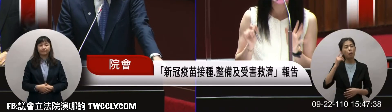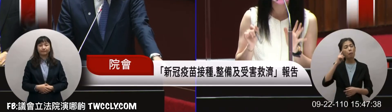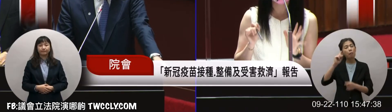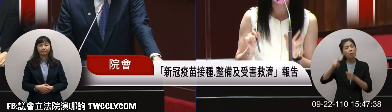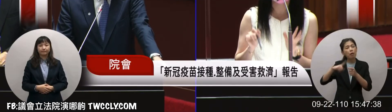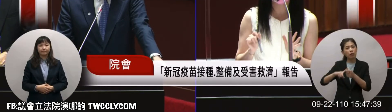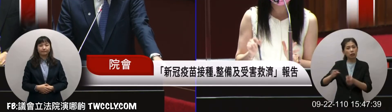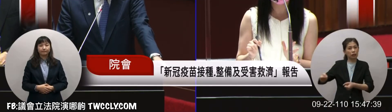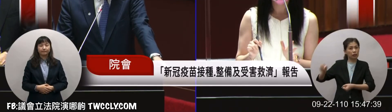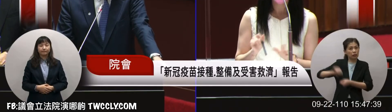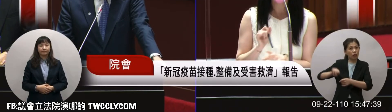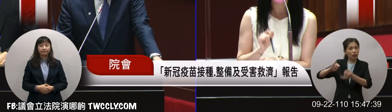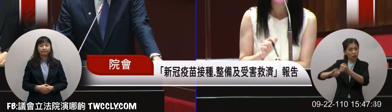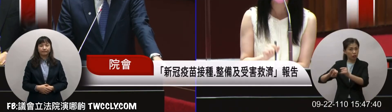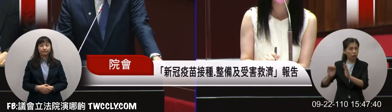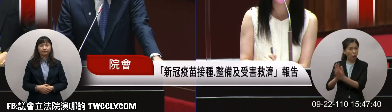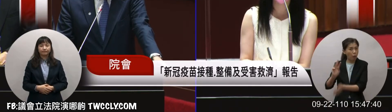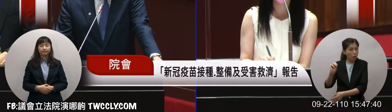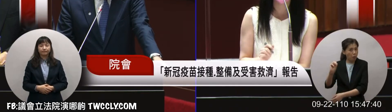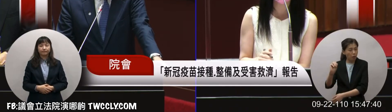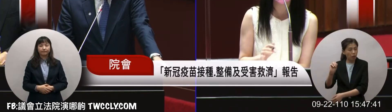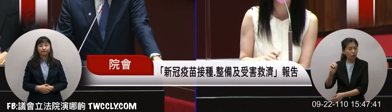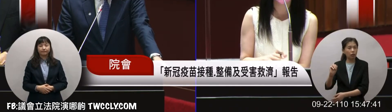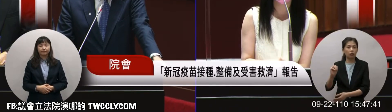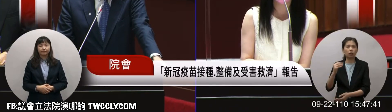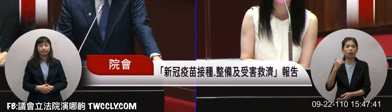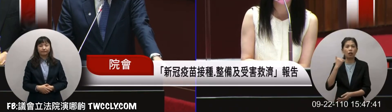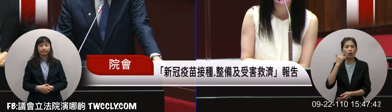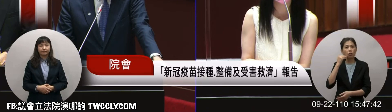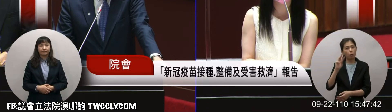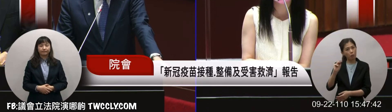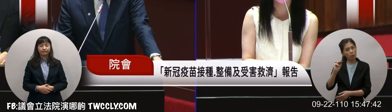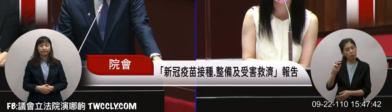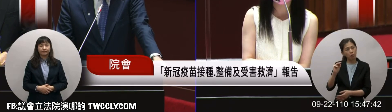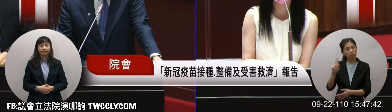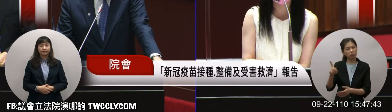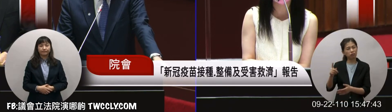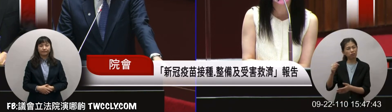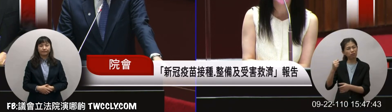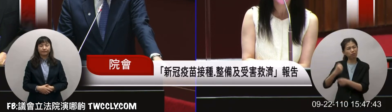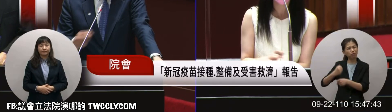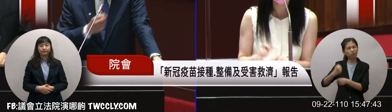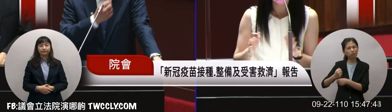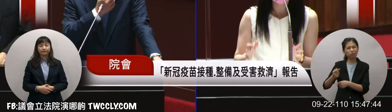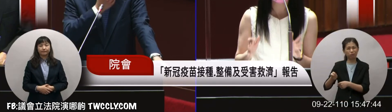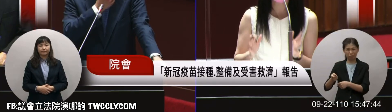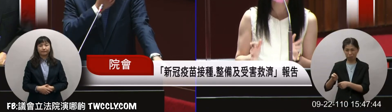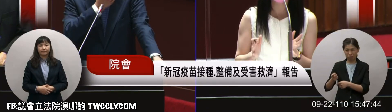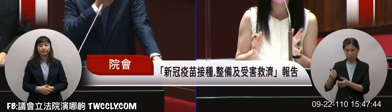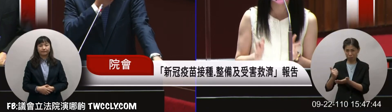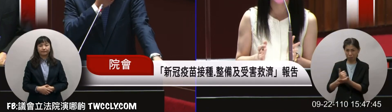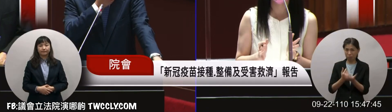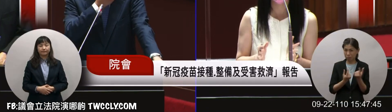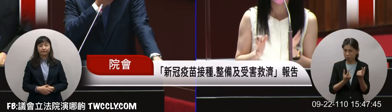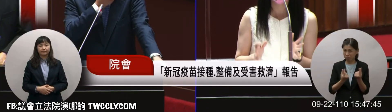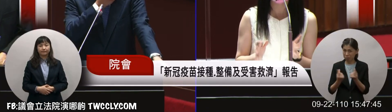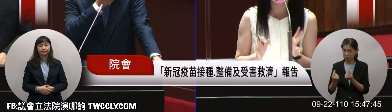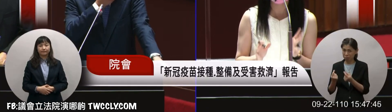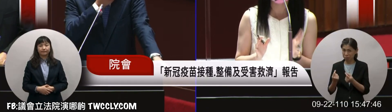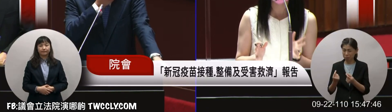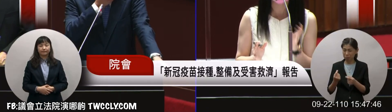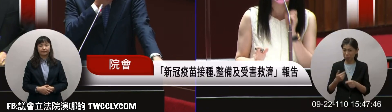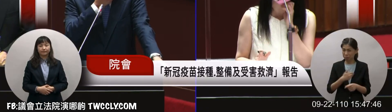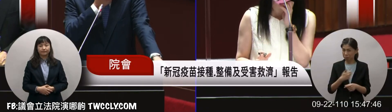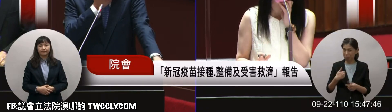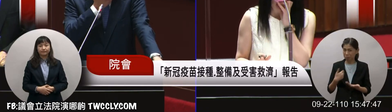全部都是莫德纳，那大家担心的就是说，如果以莫德纳的生产进度来讲的话，会不会又面临现在的窘境？就是说，它